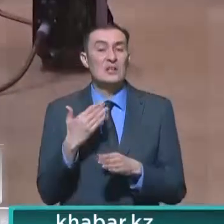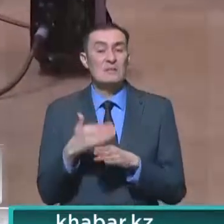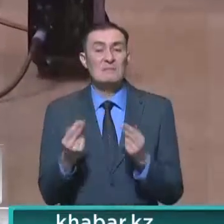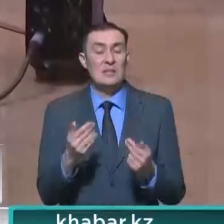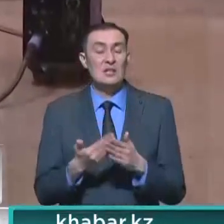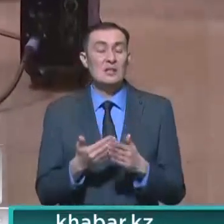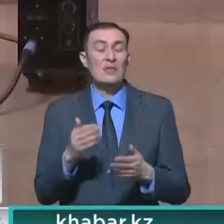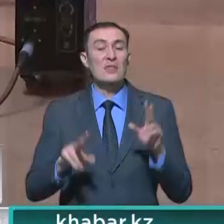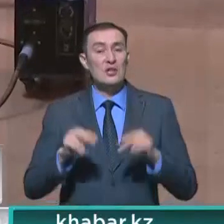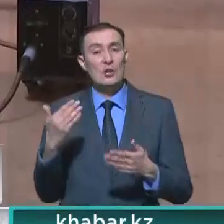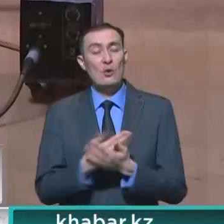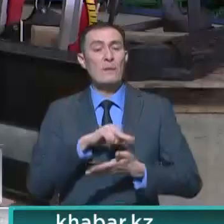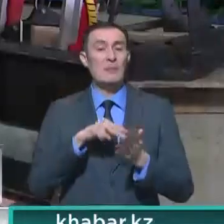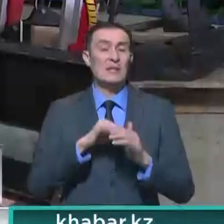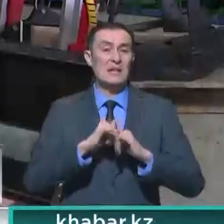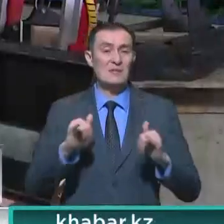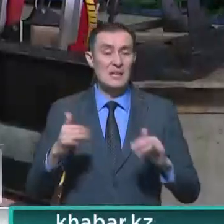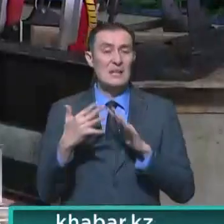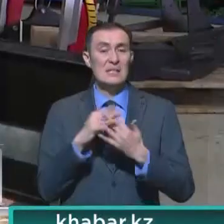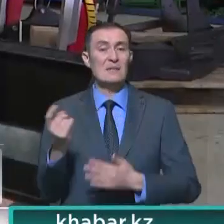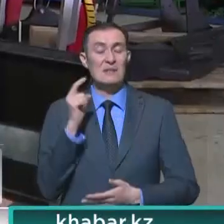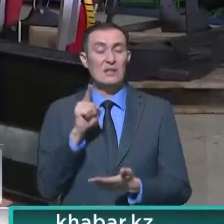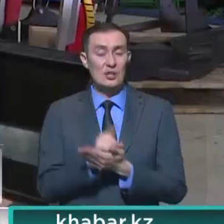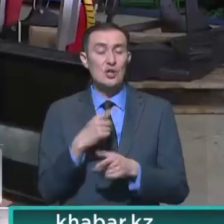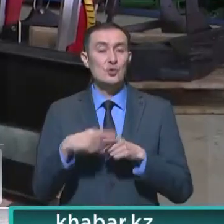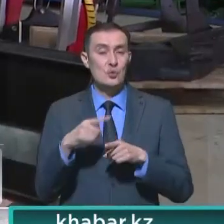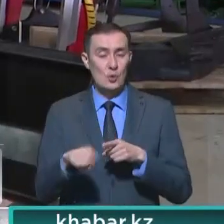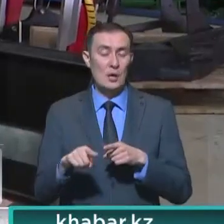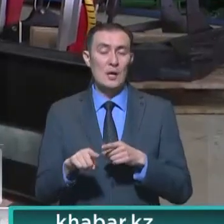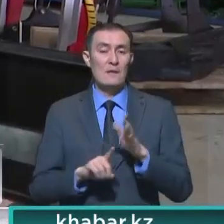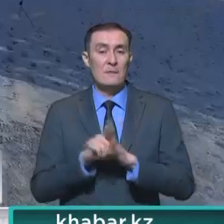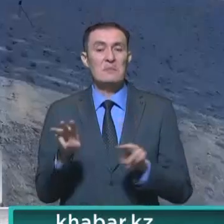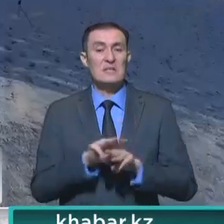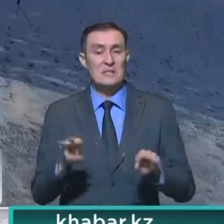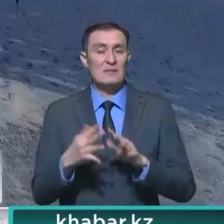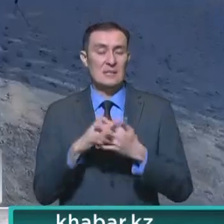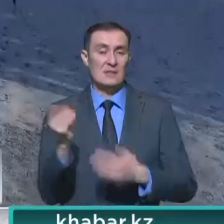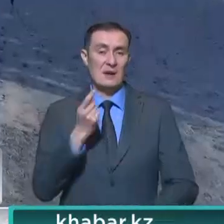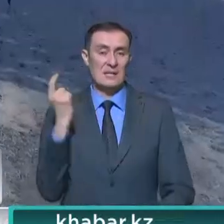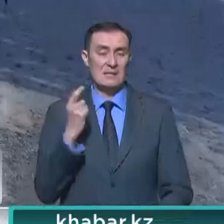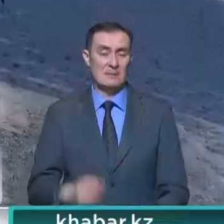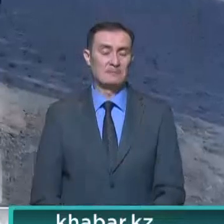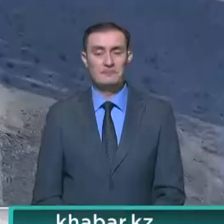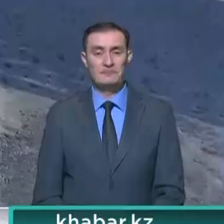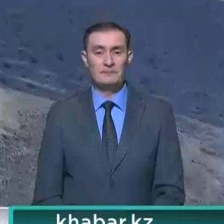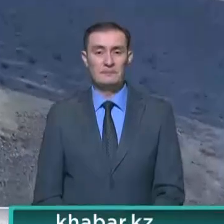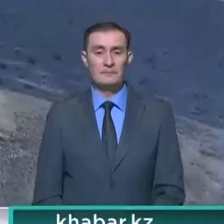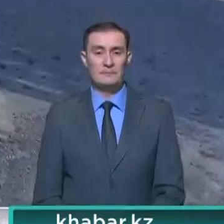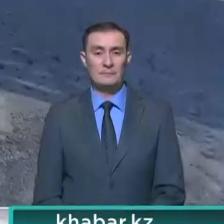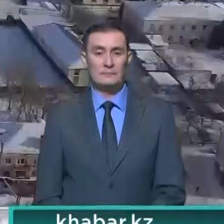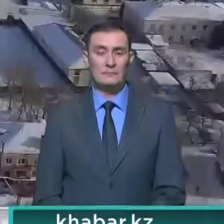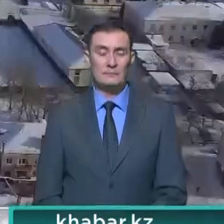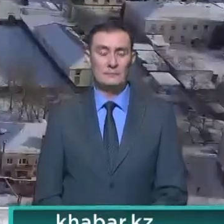Сейчас надежда на новый план развития АПК, который должны вот-вот представить в Минсельхозе. Динара Жымбатырова, Марат Диханбаев,